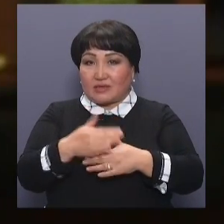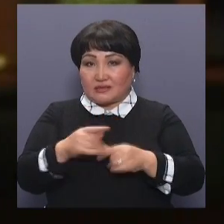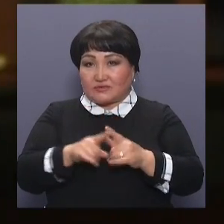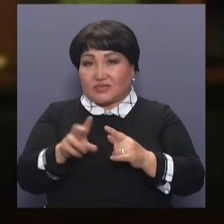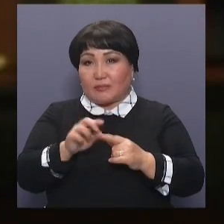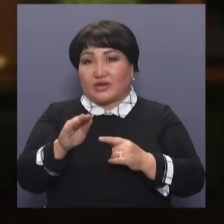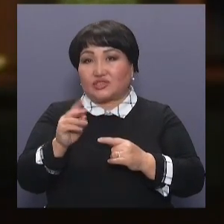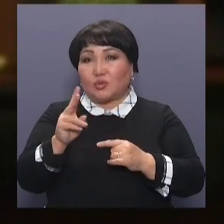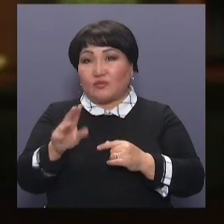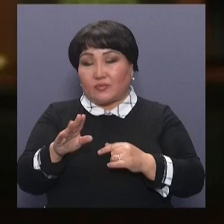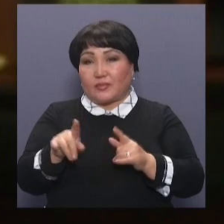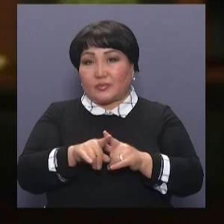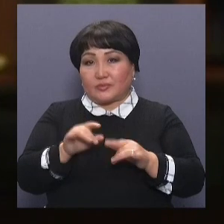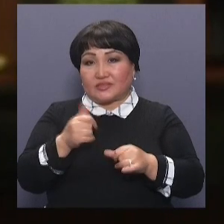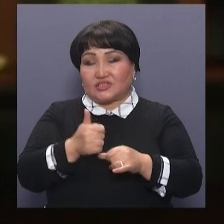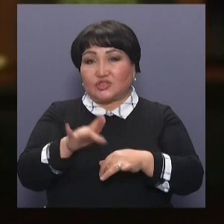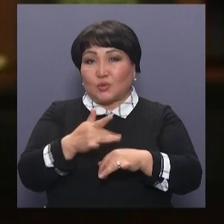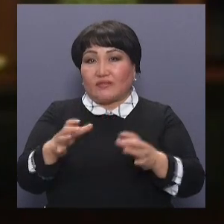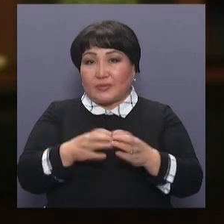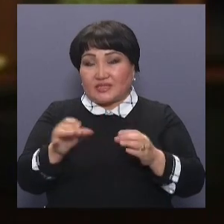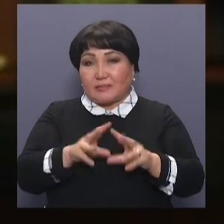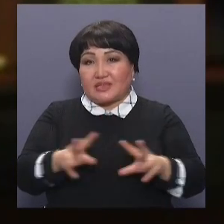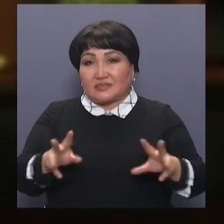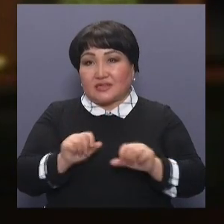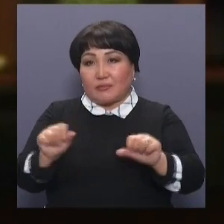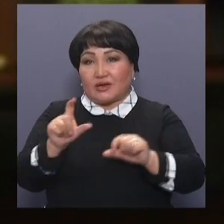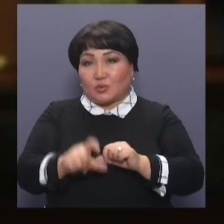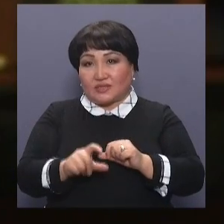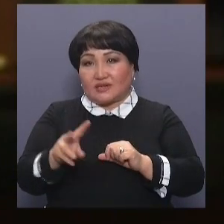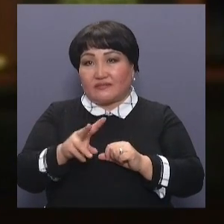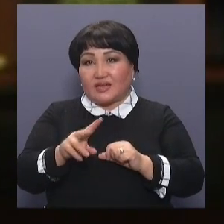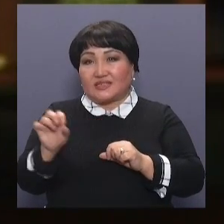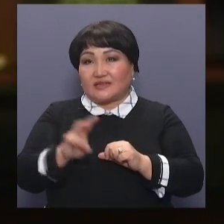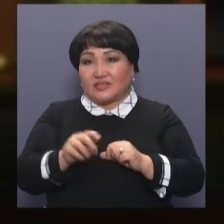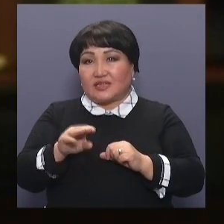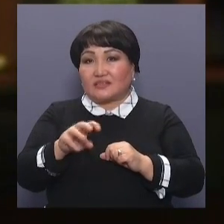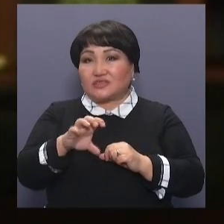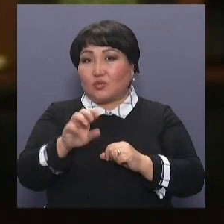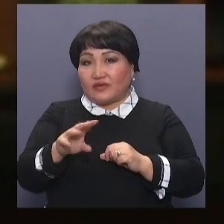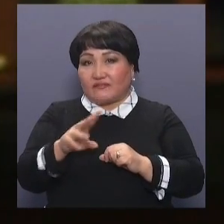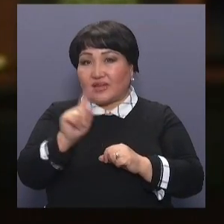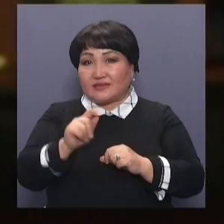отчет счетного комитета и министра обороны с романом Льва Николаевича Толстого «Война и мир».